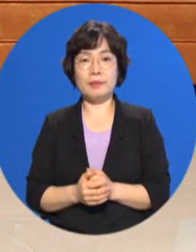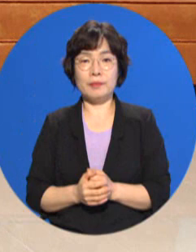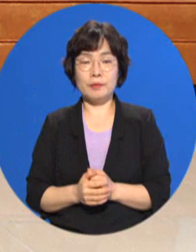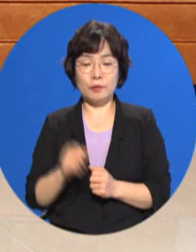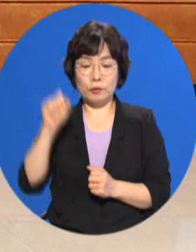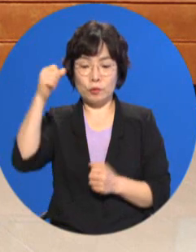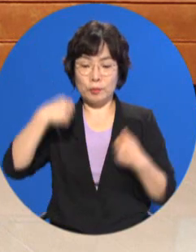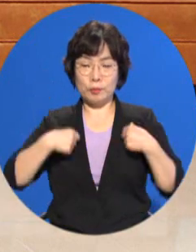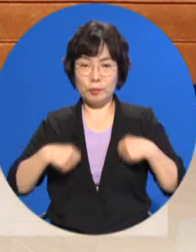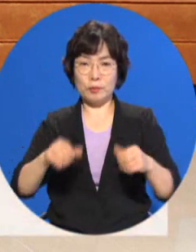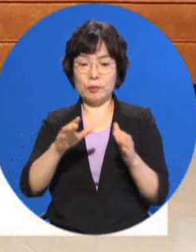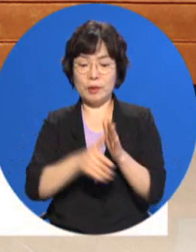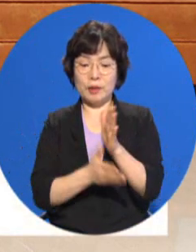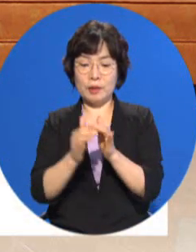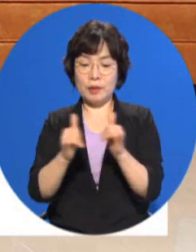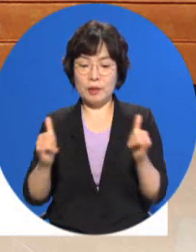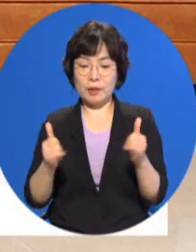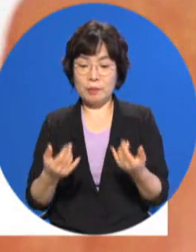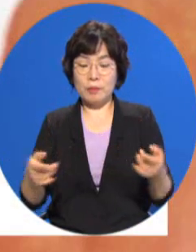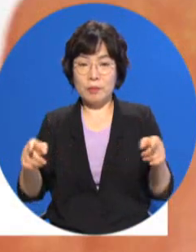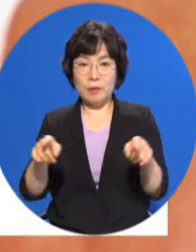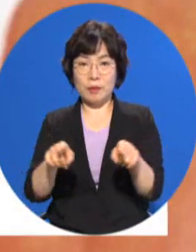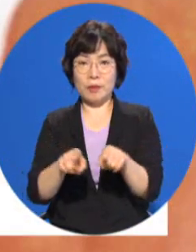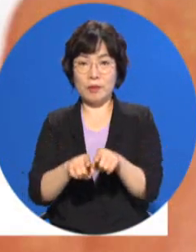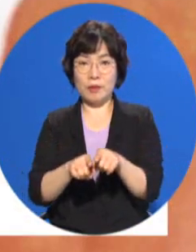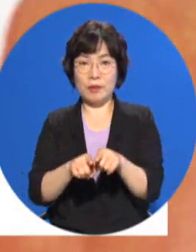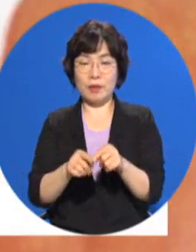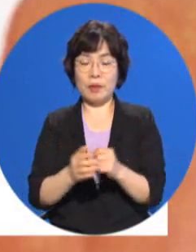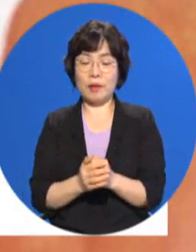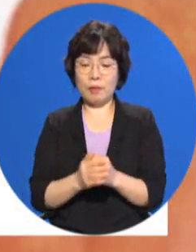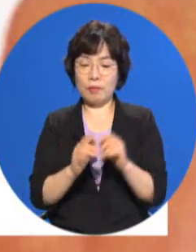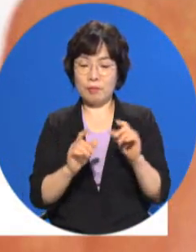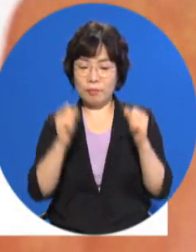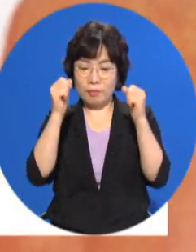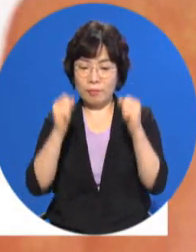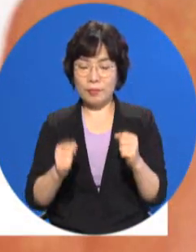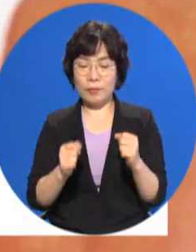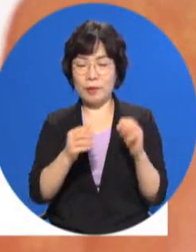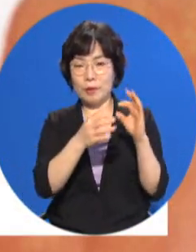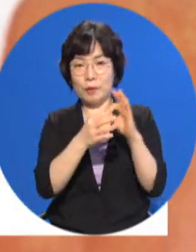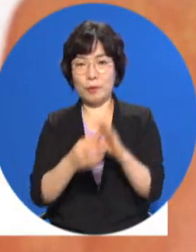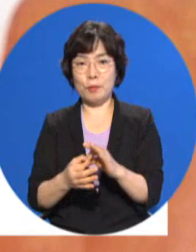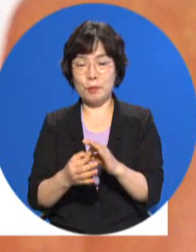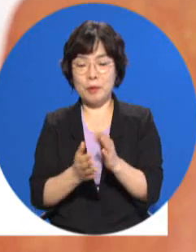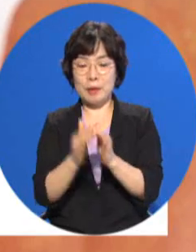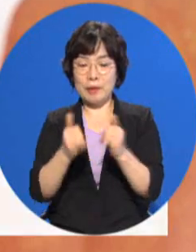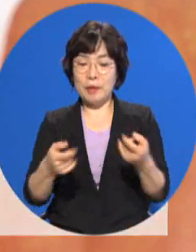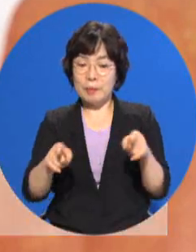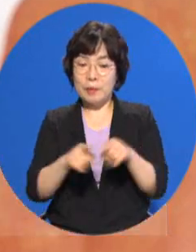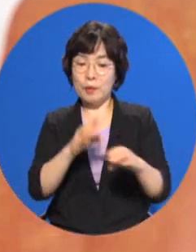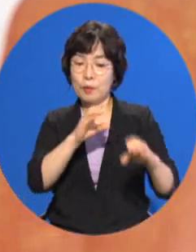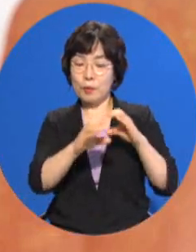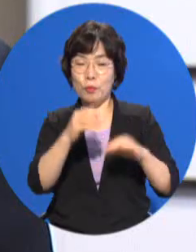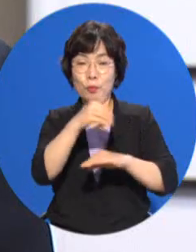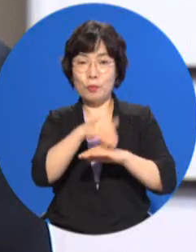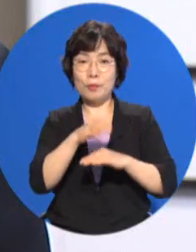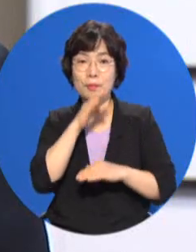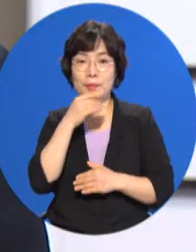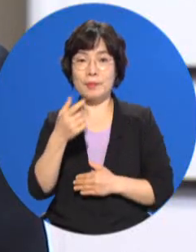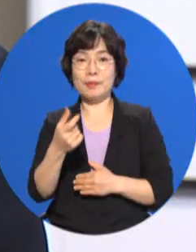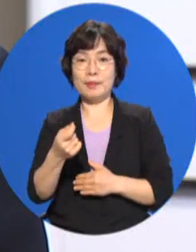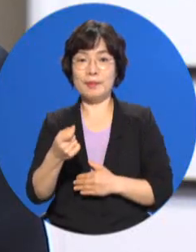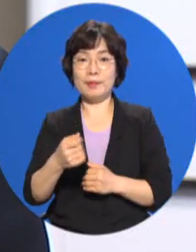불출마 선언하실 때 여수 시민들과 함께 더불어 살아가겠다 이렇게 하셨는데 시민들과 소통하실 계획이시죠? 네.